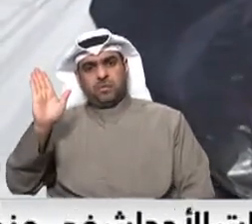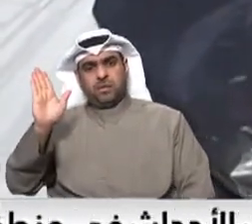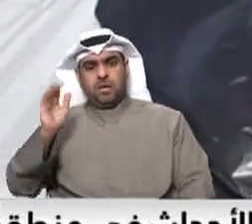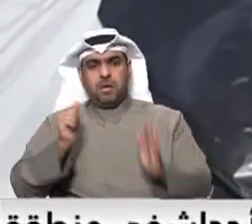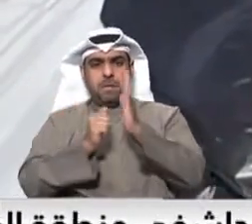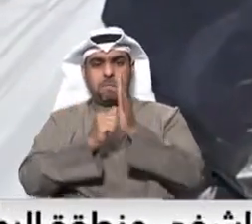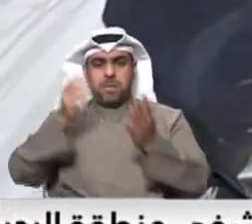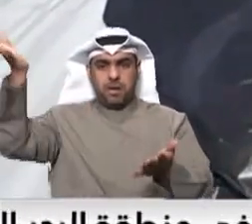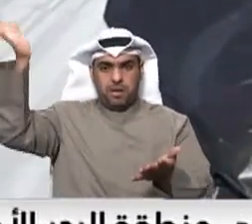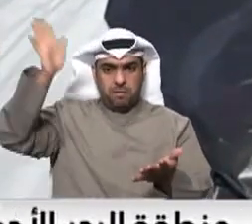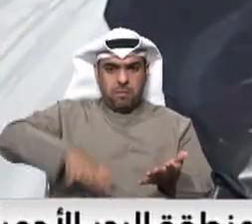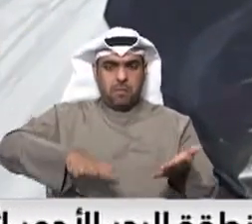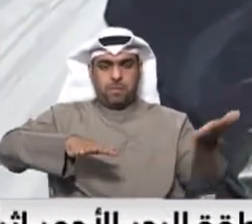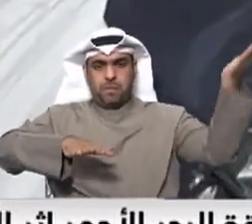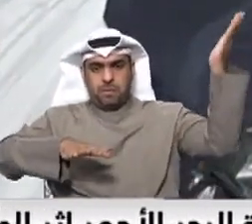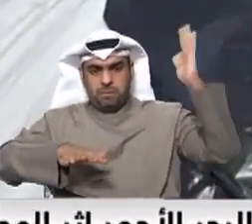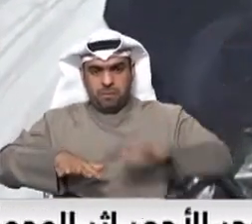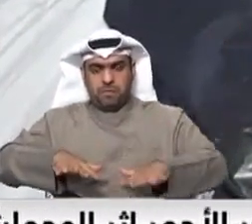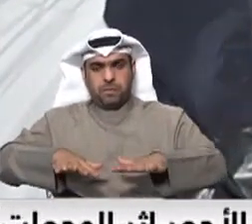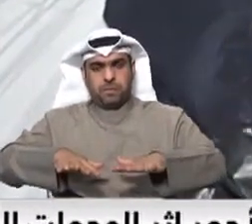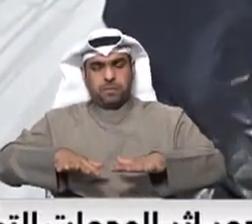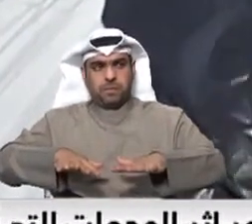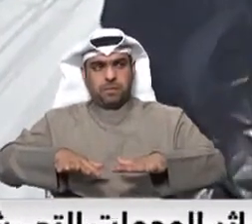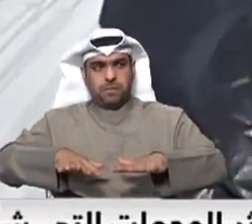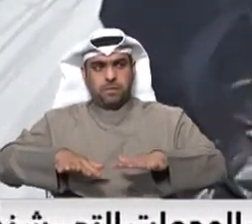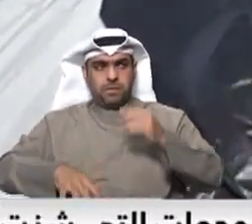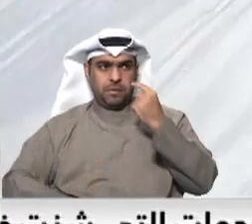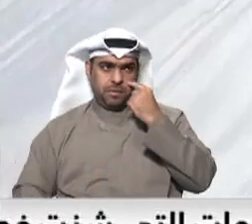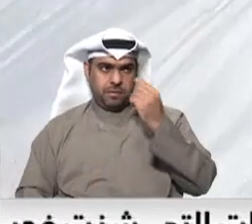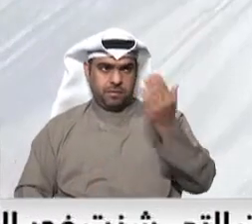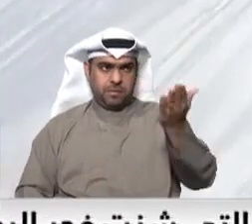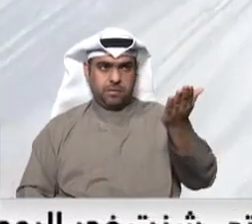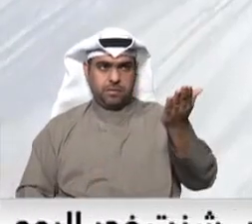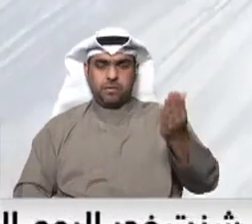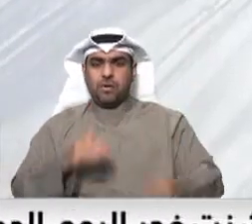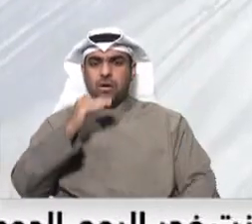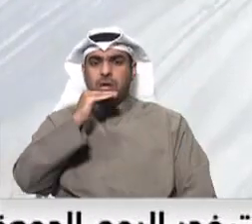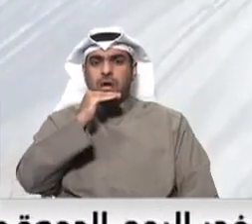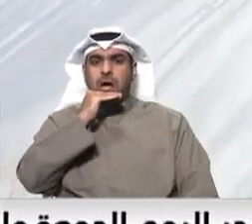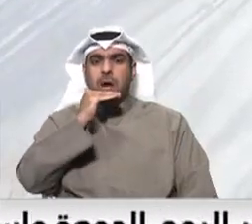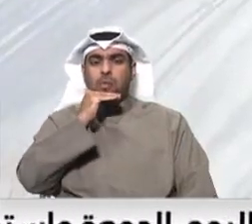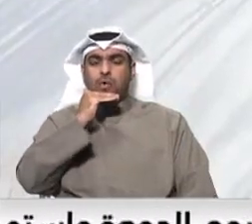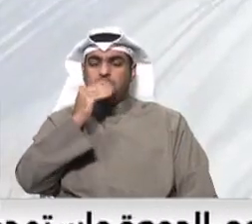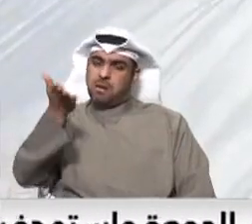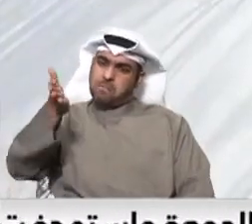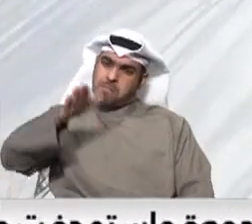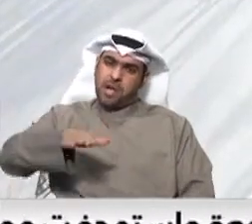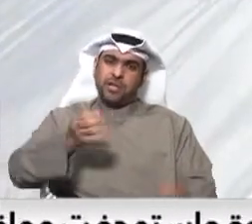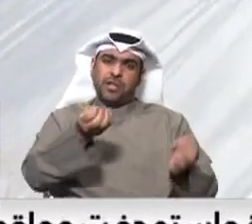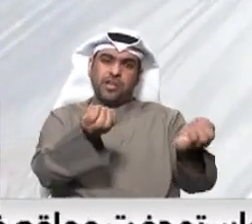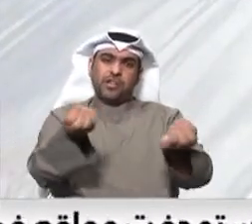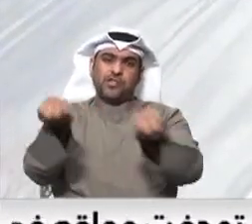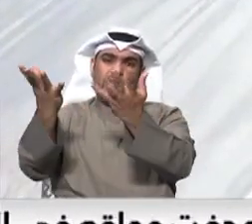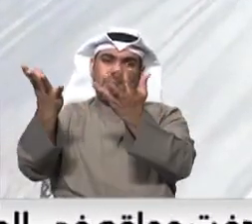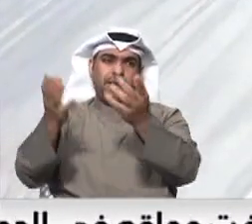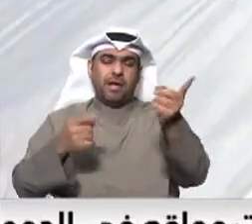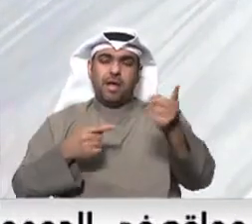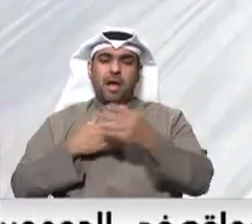علينا، وكمان بابا طلع الجنة. بابا أنا بحبه أكتر، بحب العالم